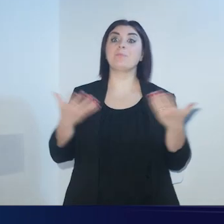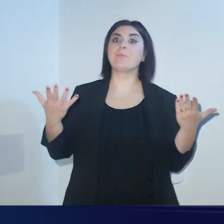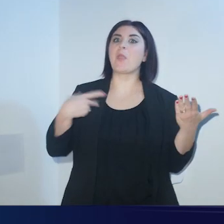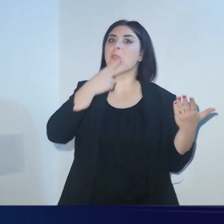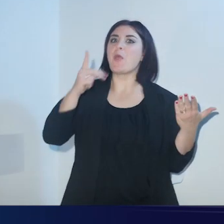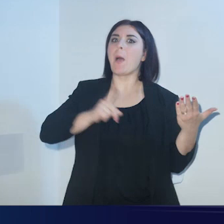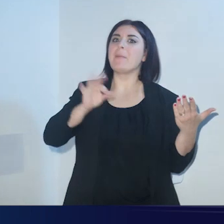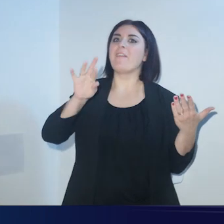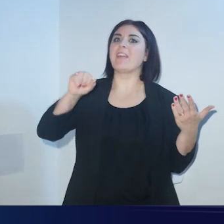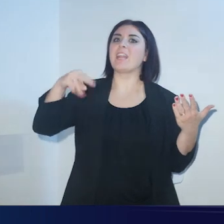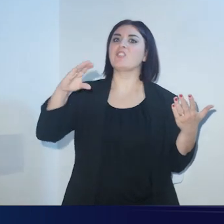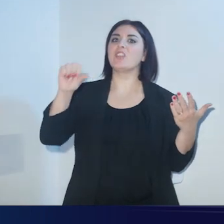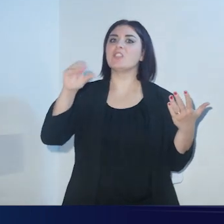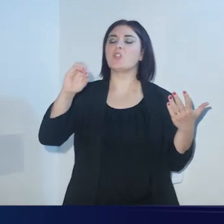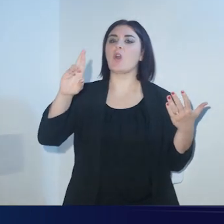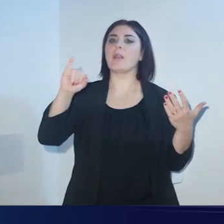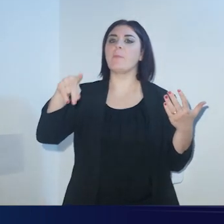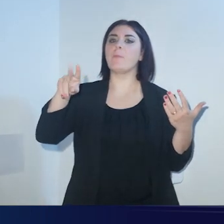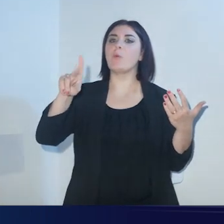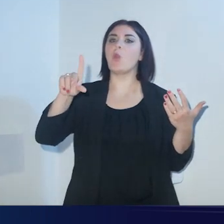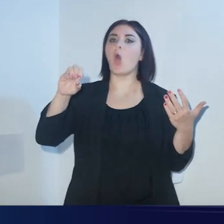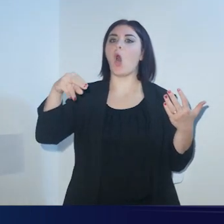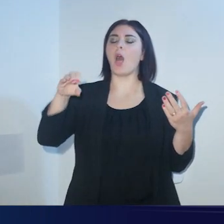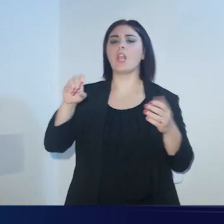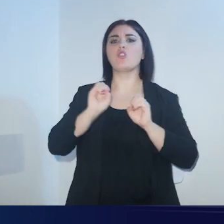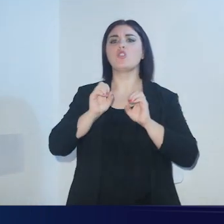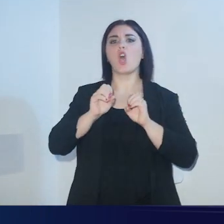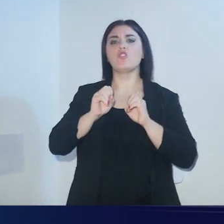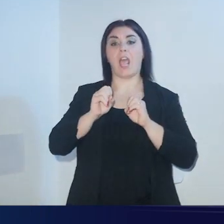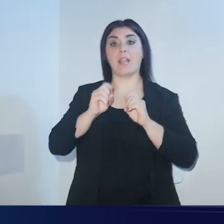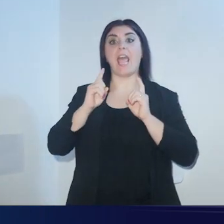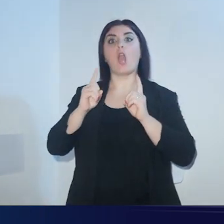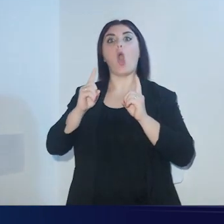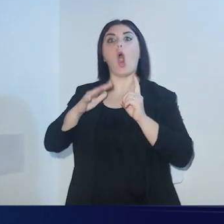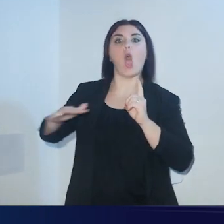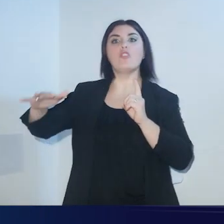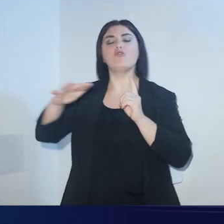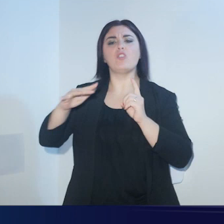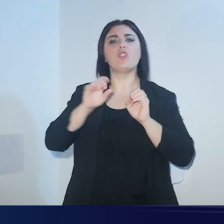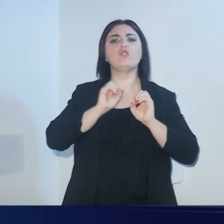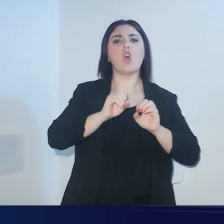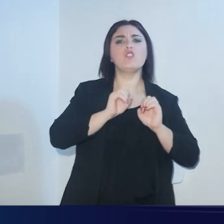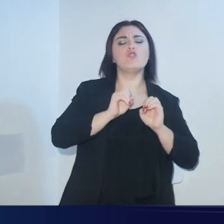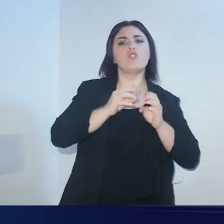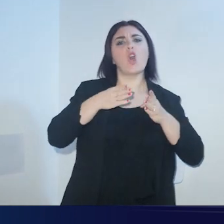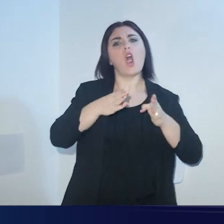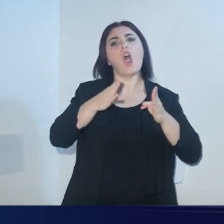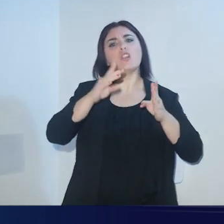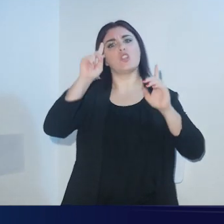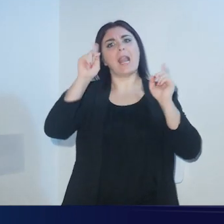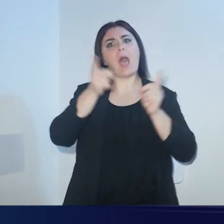Allora, sono Francesco Ripullone, docente di ecologia per il corso di laurea in scienze forestali